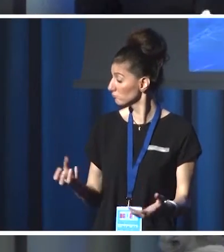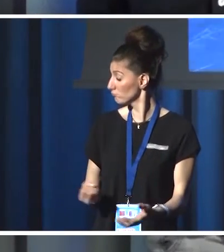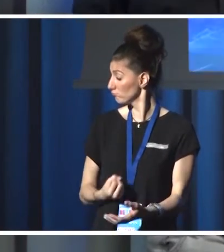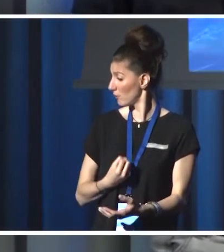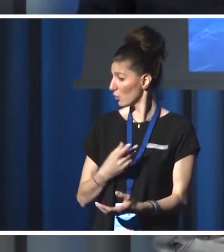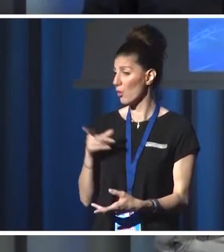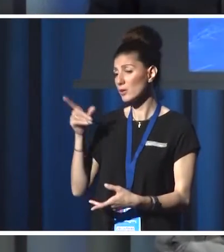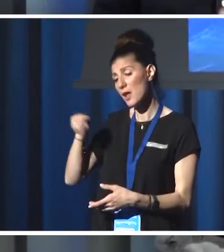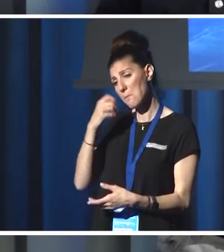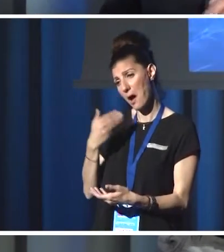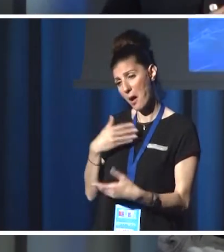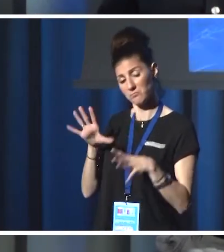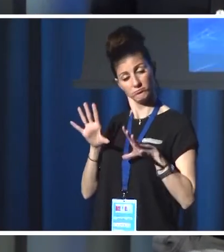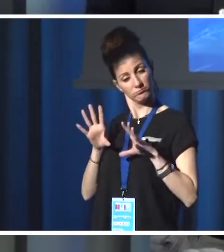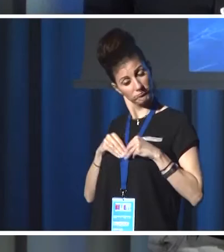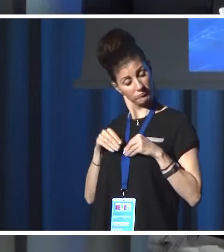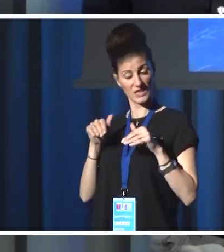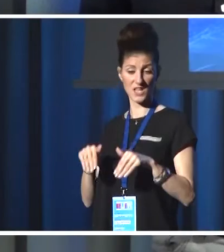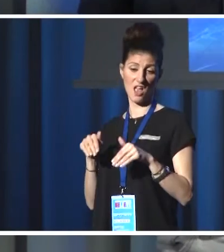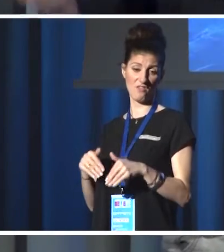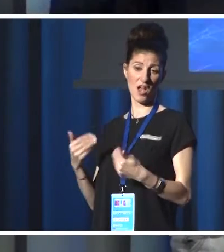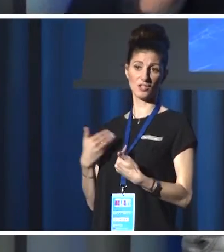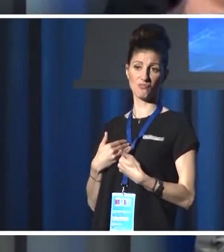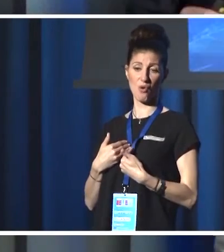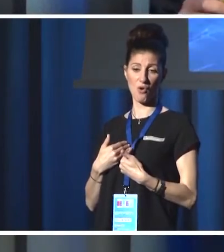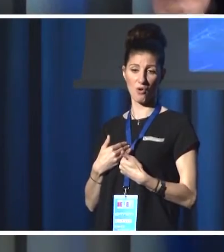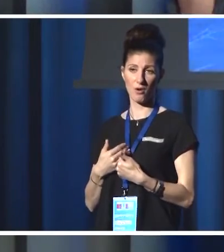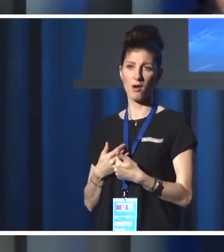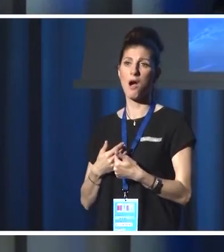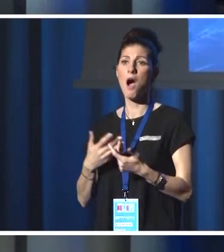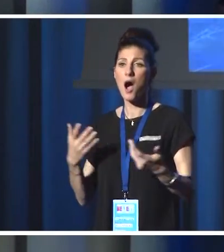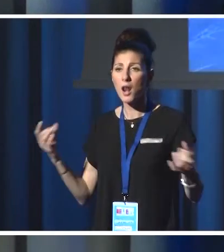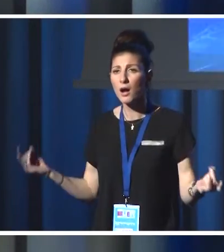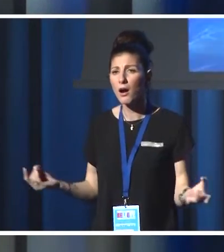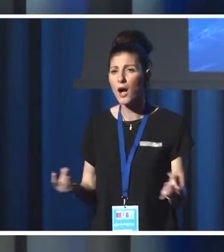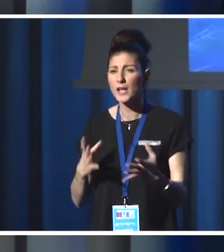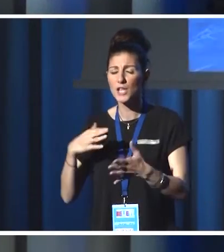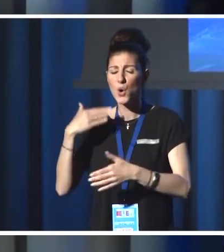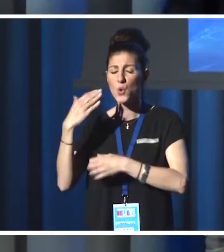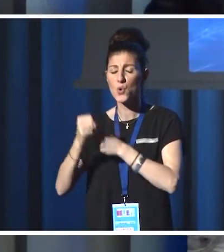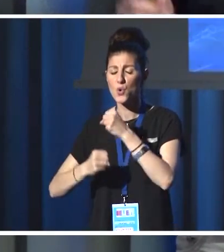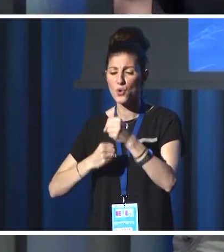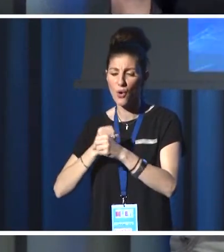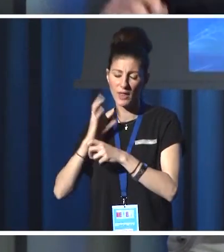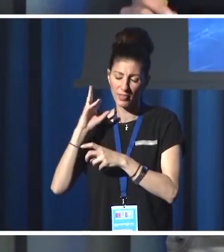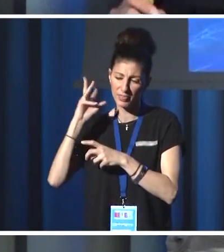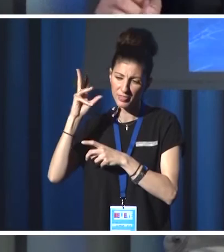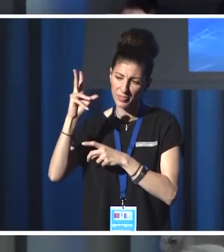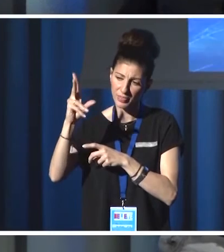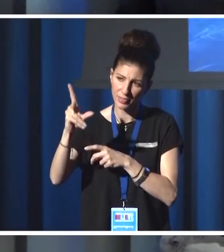κάνω μετά από αρκετά χρόνια όμως αυτό όλο συνειδητοποίησα ότι ίσχυε